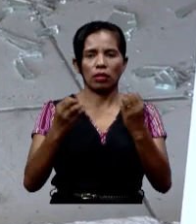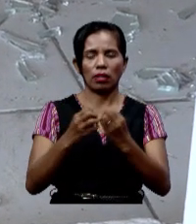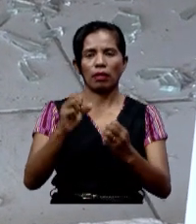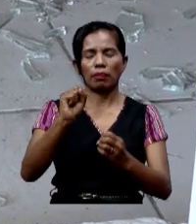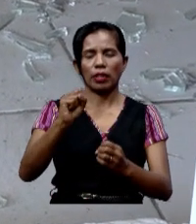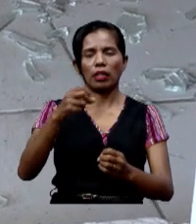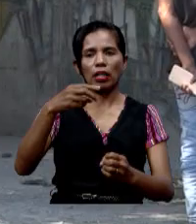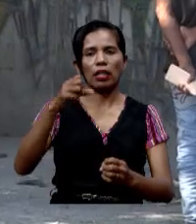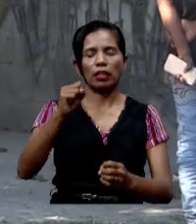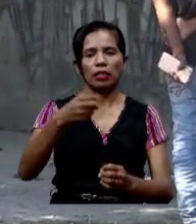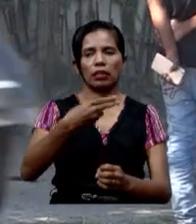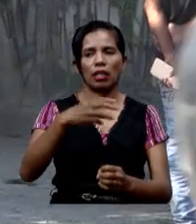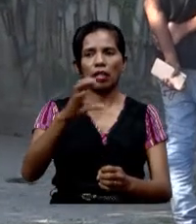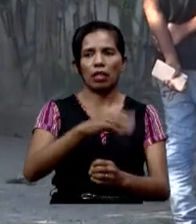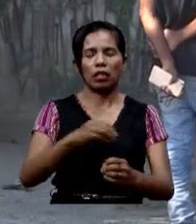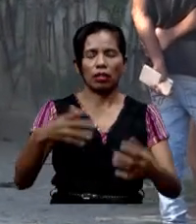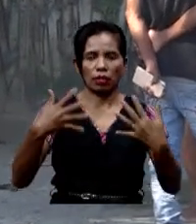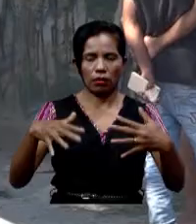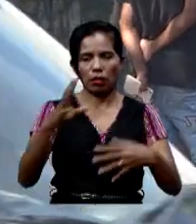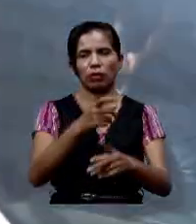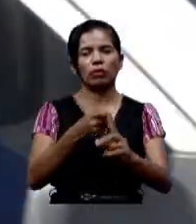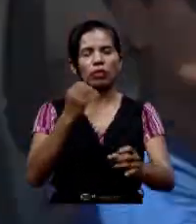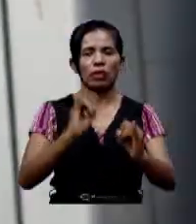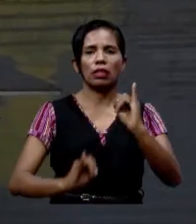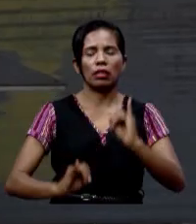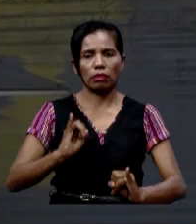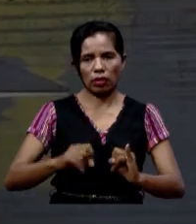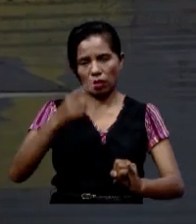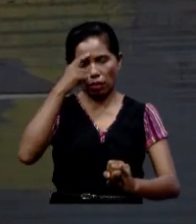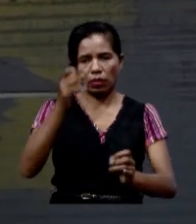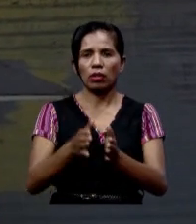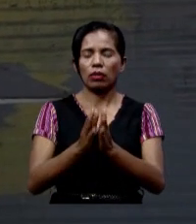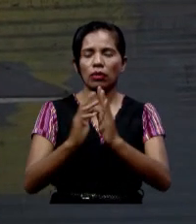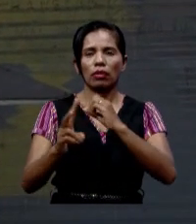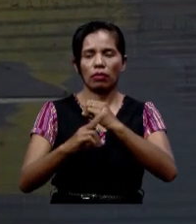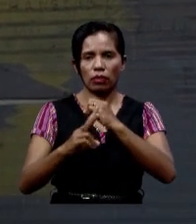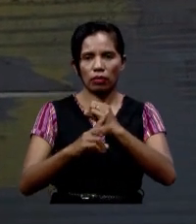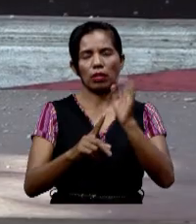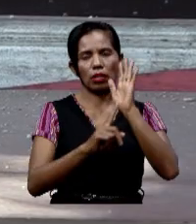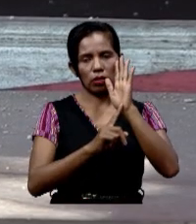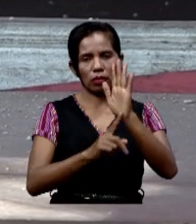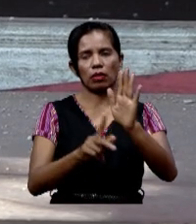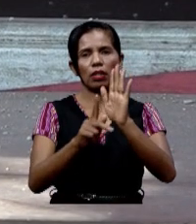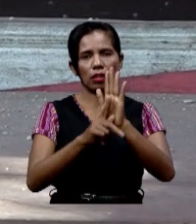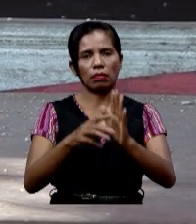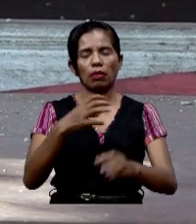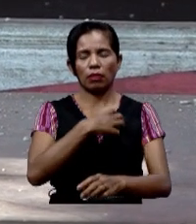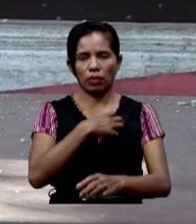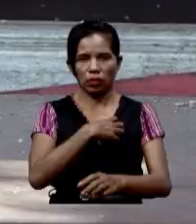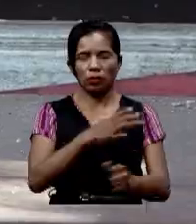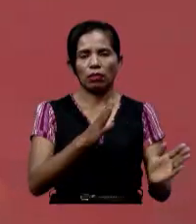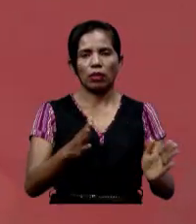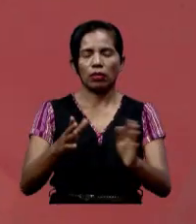Pesate mai bene hanesan confronto indivíduo tambane ni husu ba vítima atu hato queixa ba polícia hori